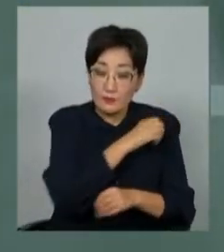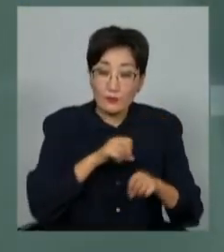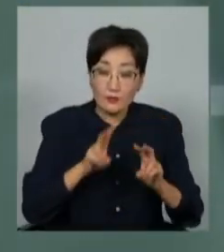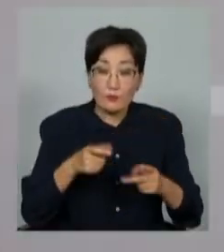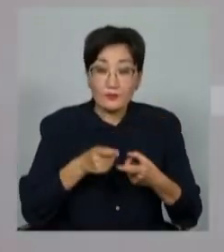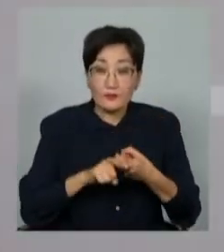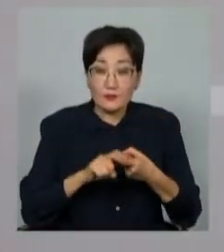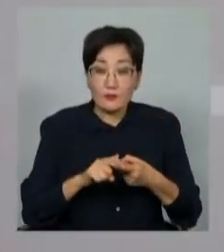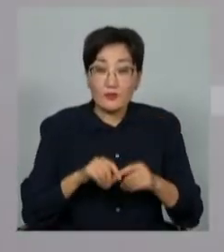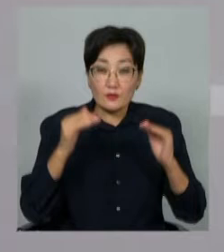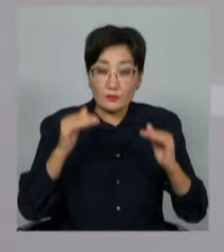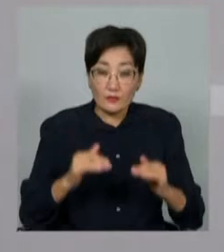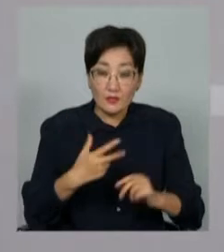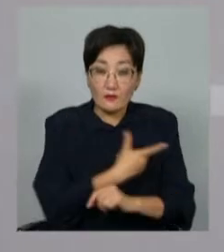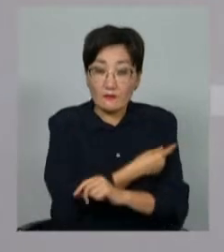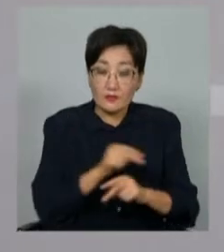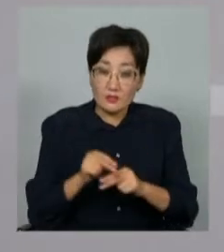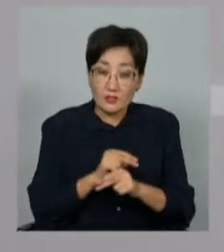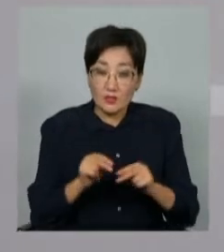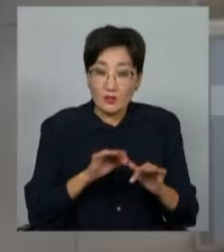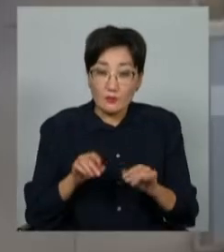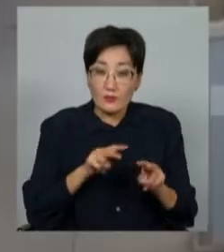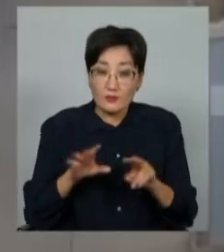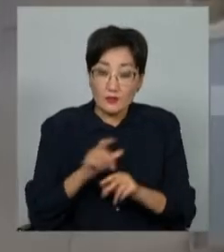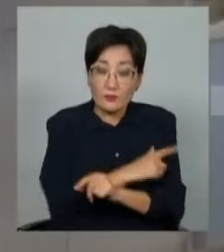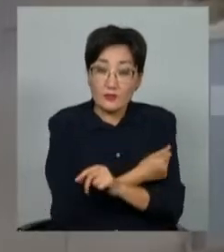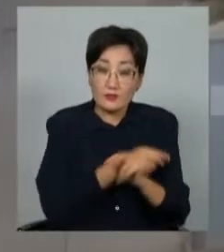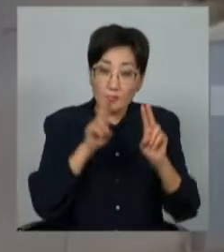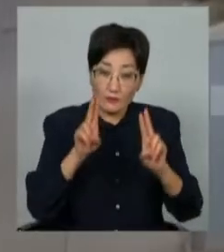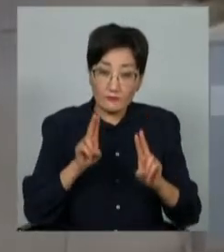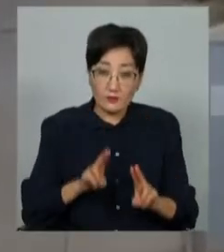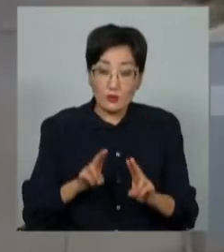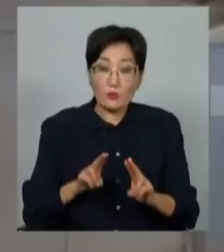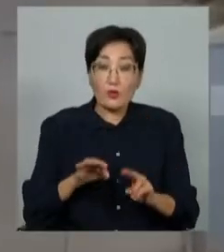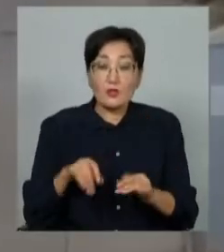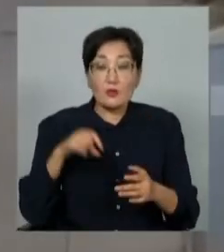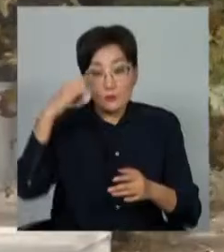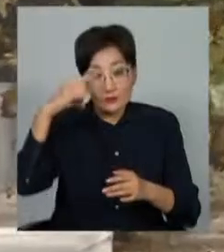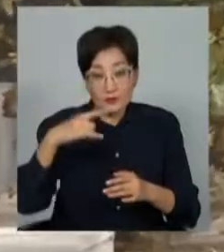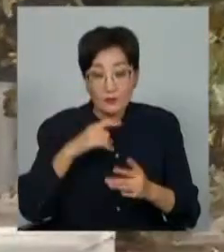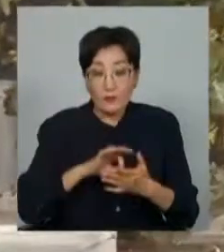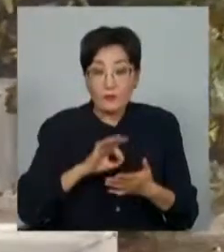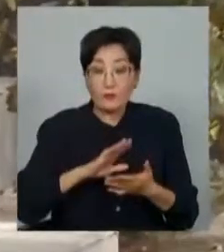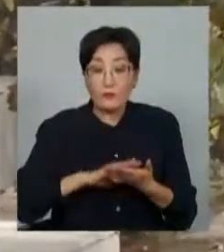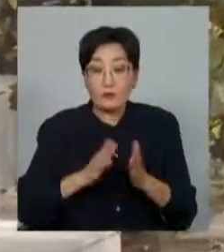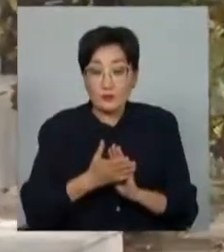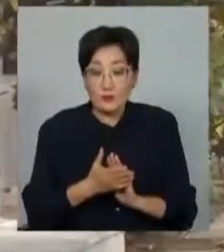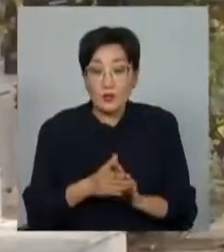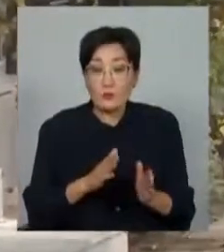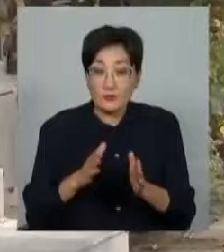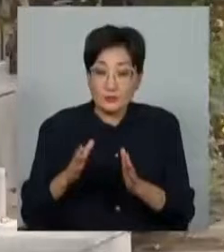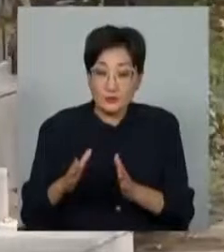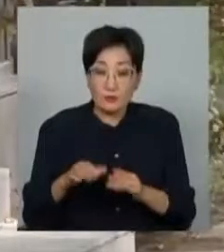Специалисты связывают это с низкими темпами вакцинации и несоблюдением санитарных правил. Тем временем в Казахстане ситуация с ковидом